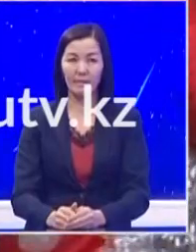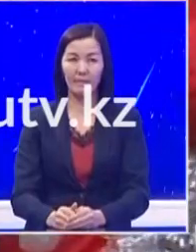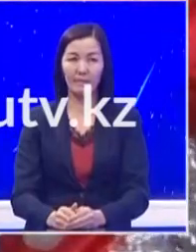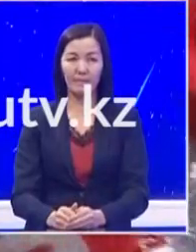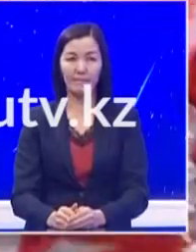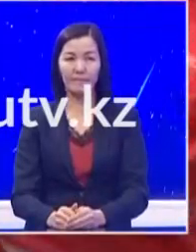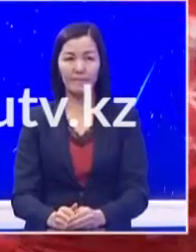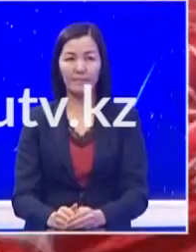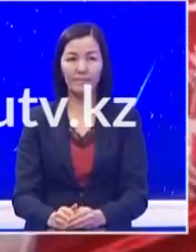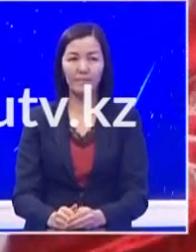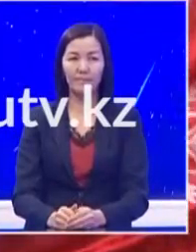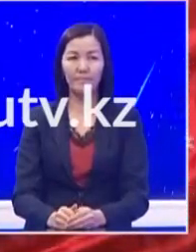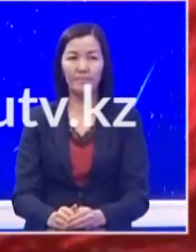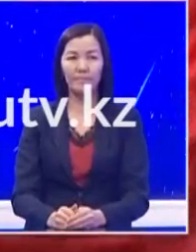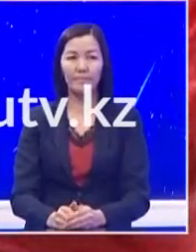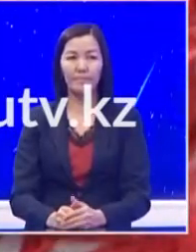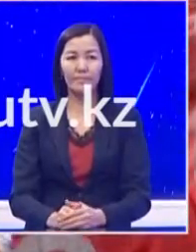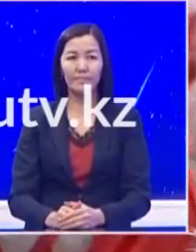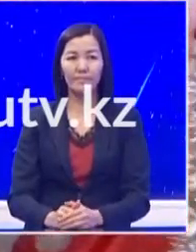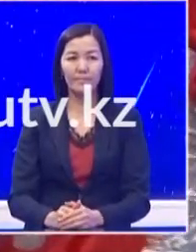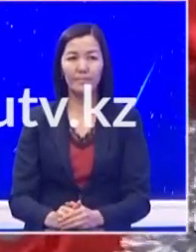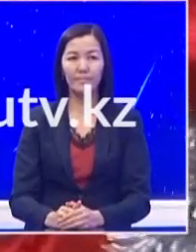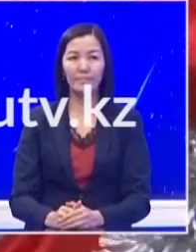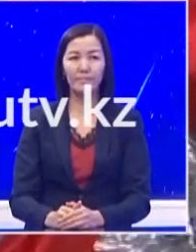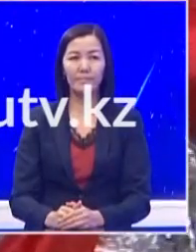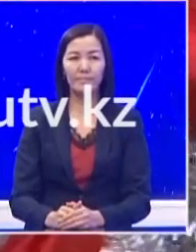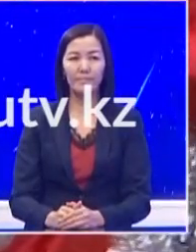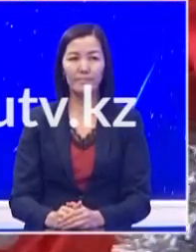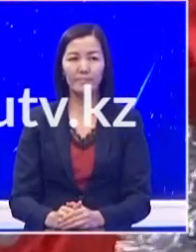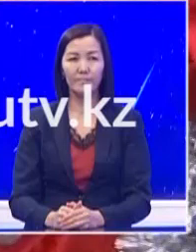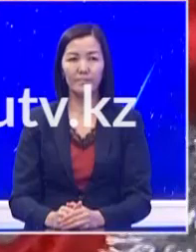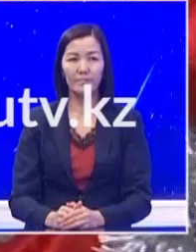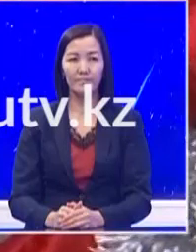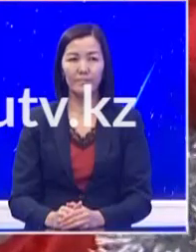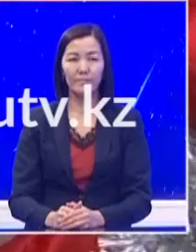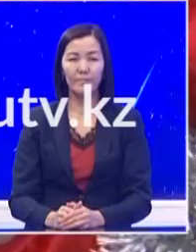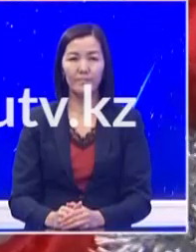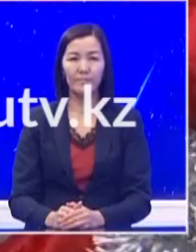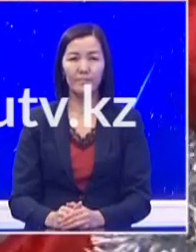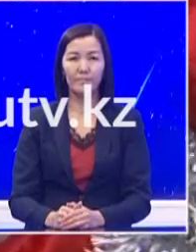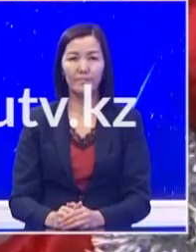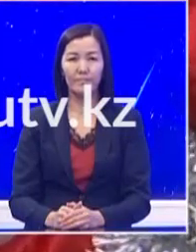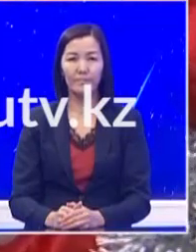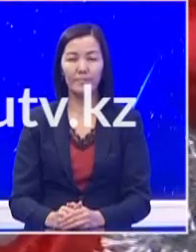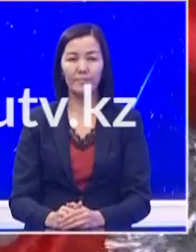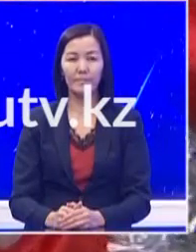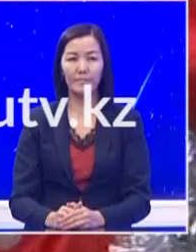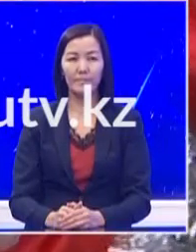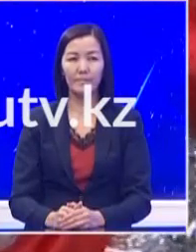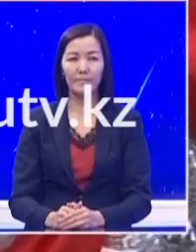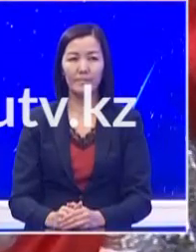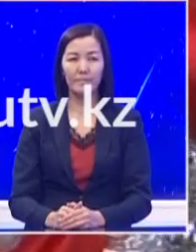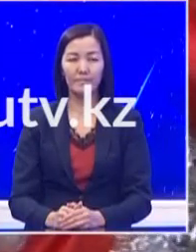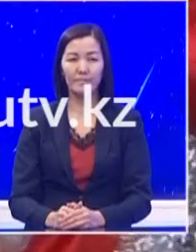денелі ақсақалды, соқыр малқау танымы астыры жанды, үсті басы аққырау түсі суық, басқан